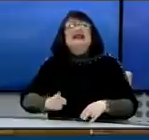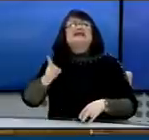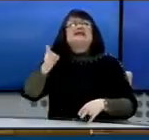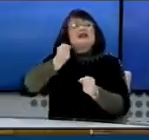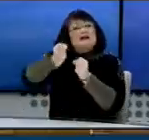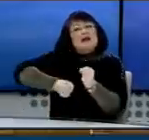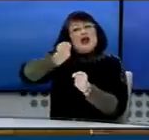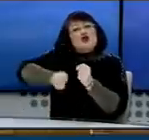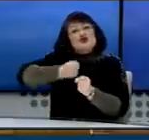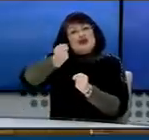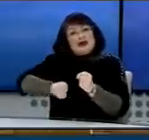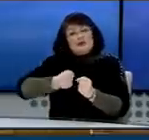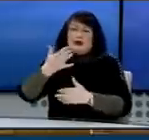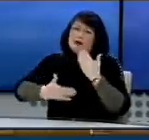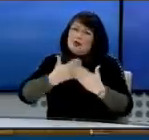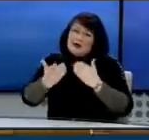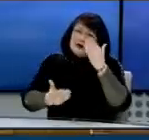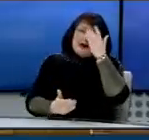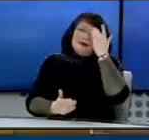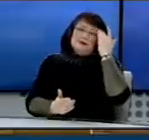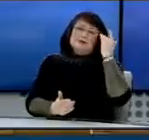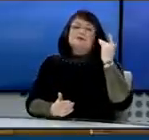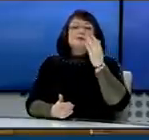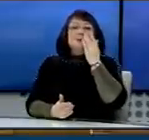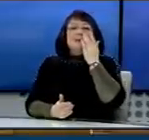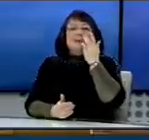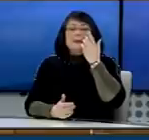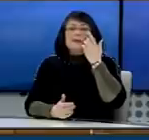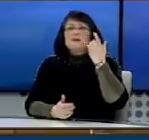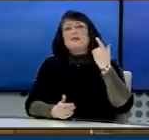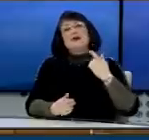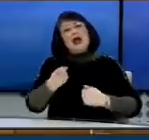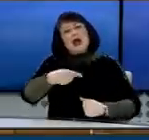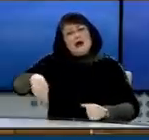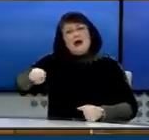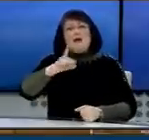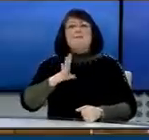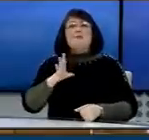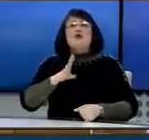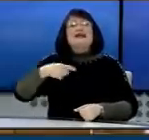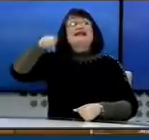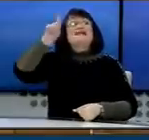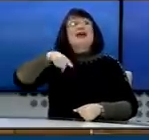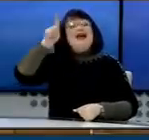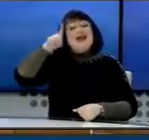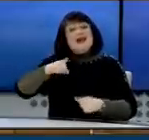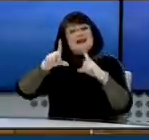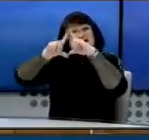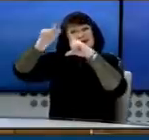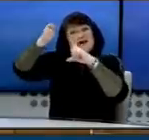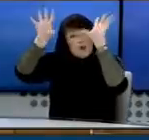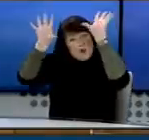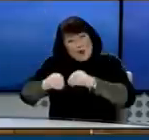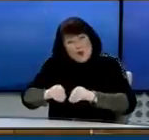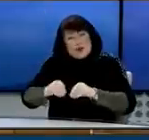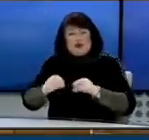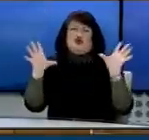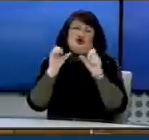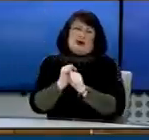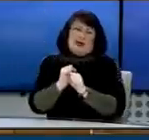τρενοσέ. Απευθύνεται και στους συμπολίτες μας που στερήθηκαν για μέρες το ρεύμα.